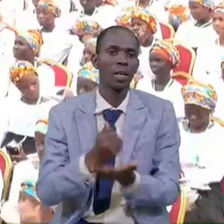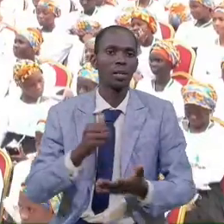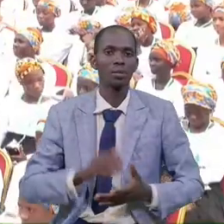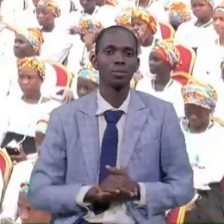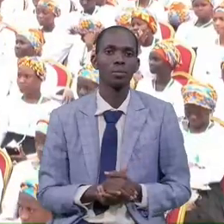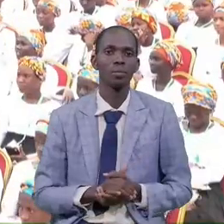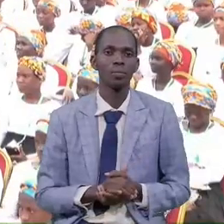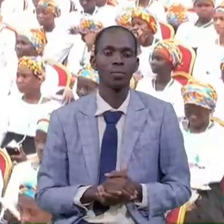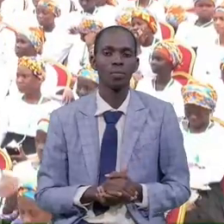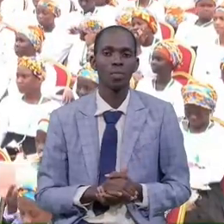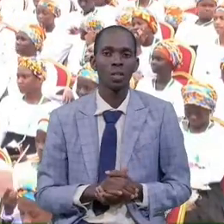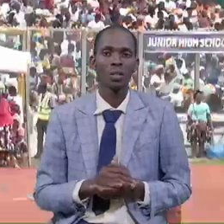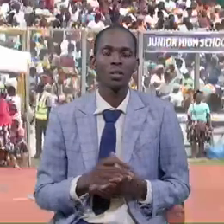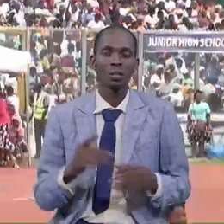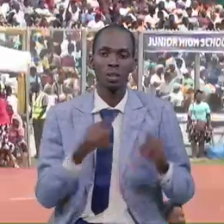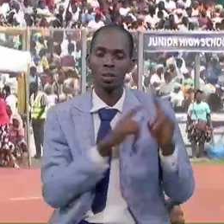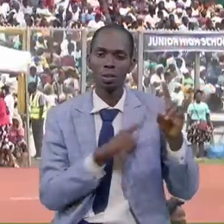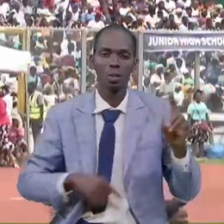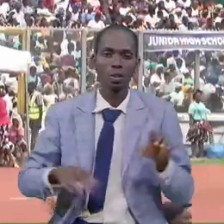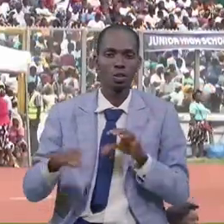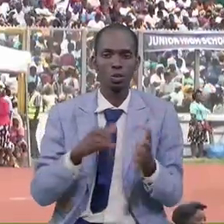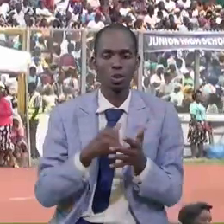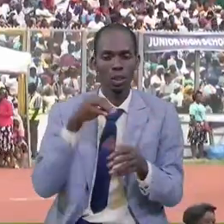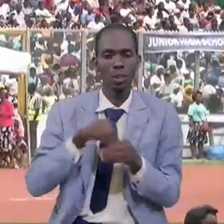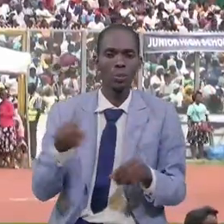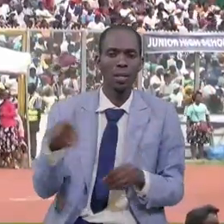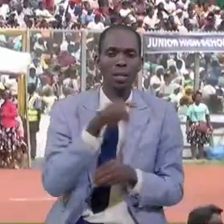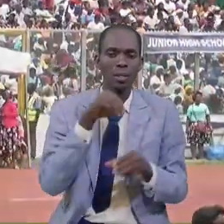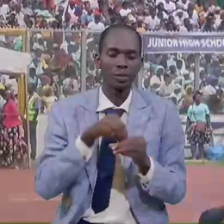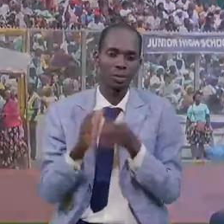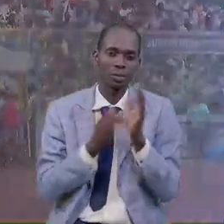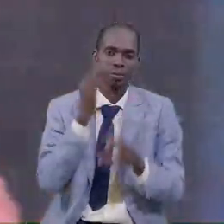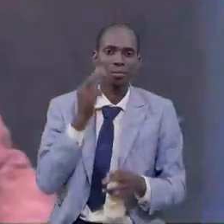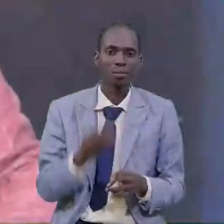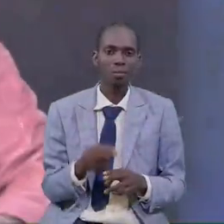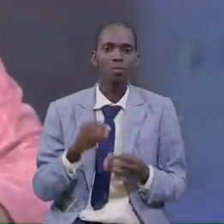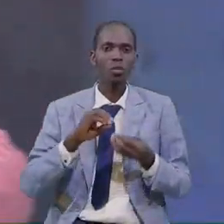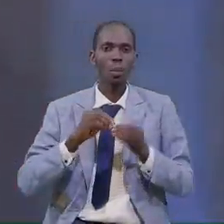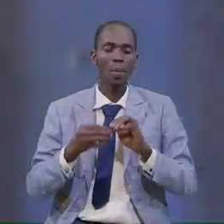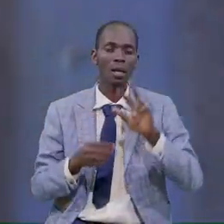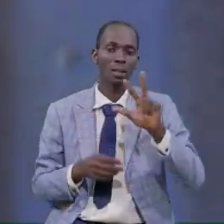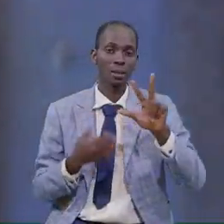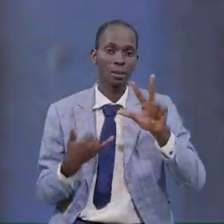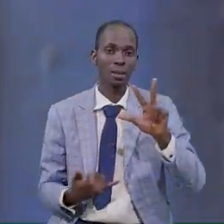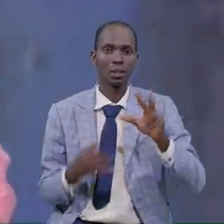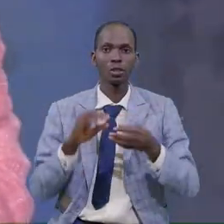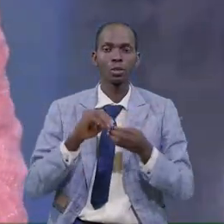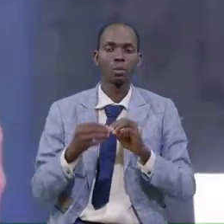Et le Seigneur le fera en vous au nom de Jésus. Troisième élément maintenant, troisième